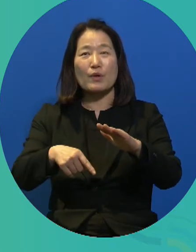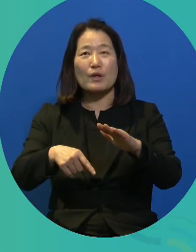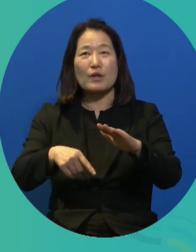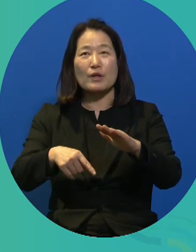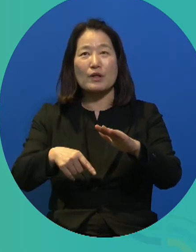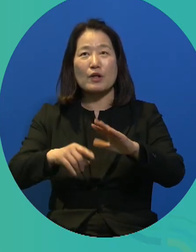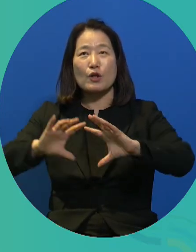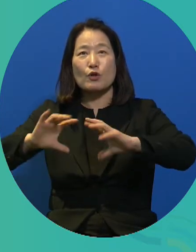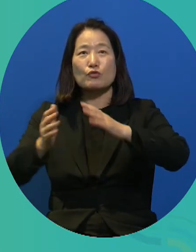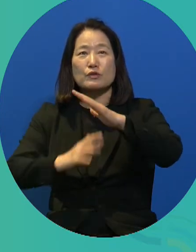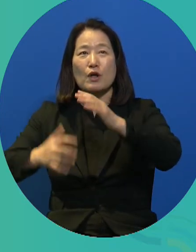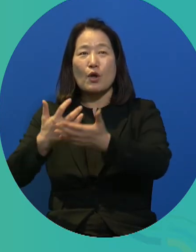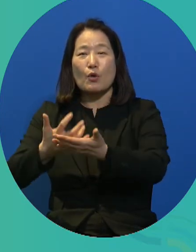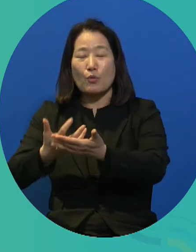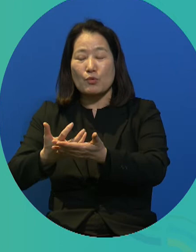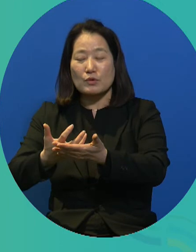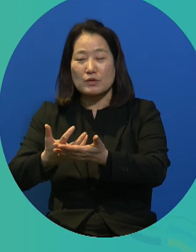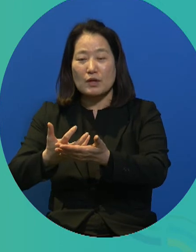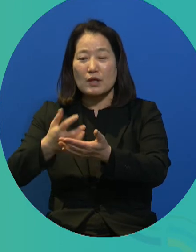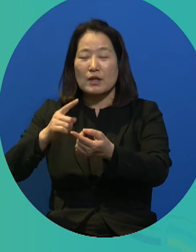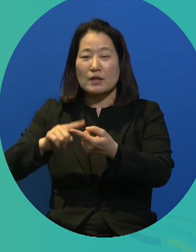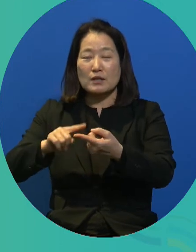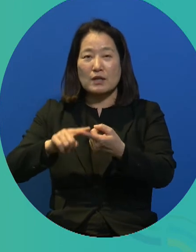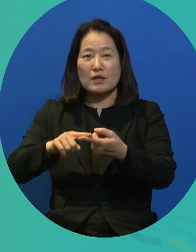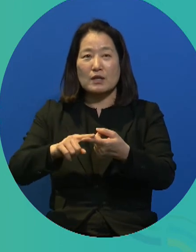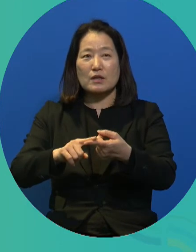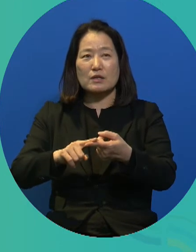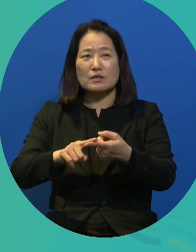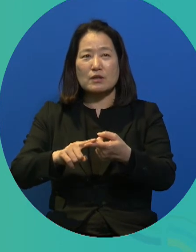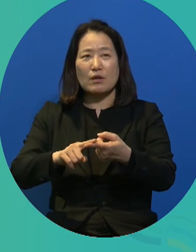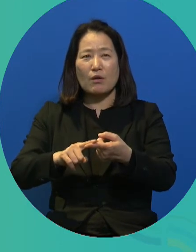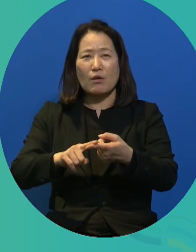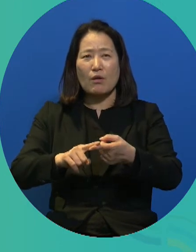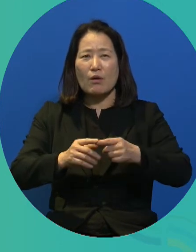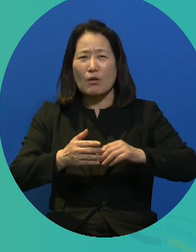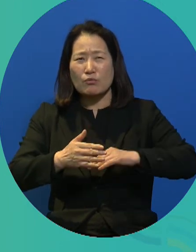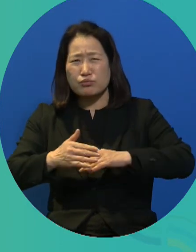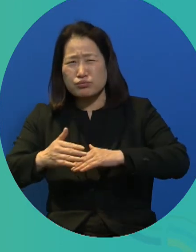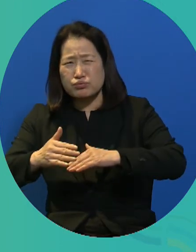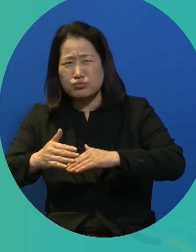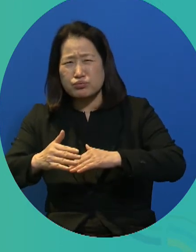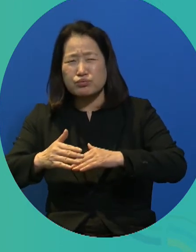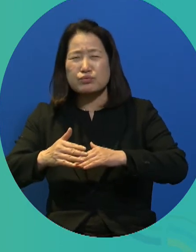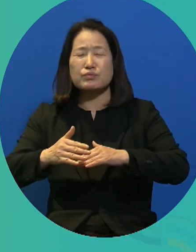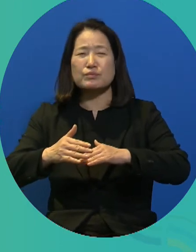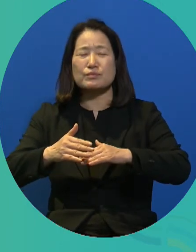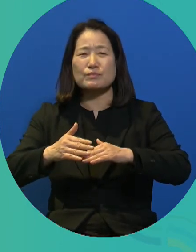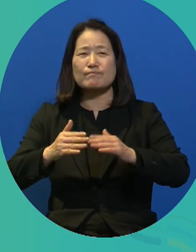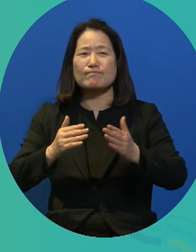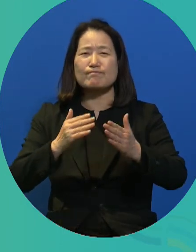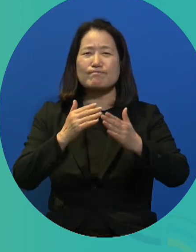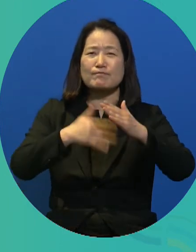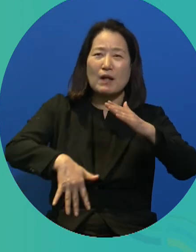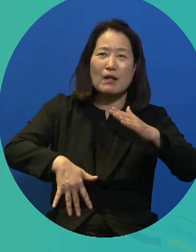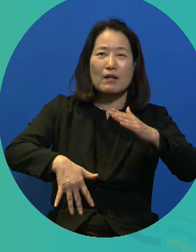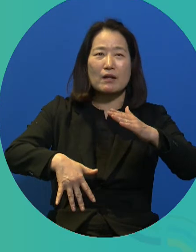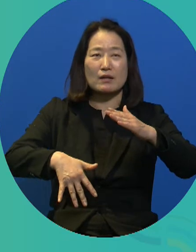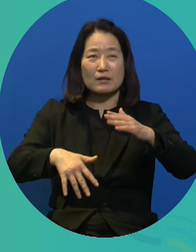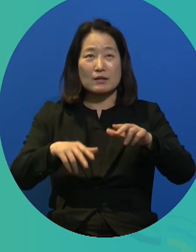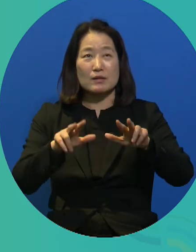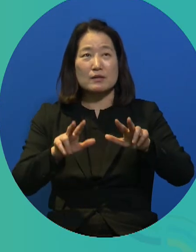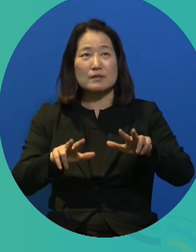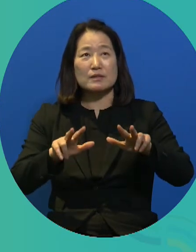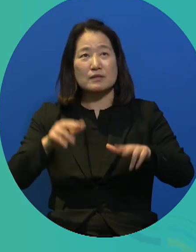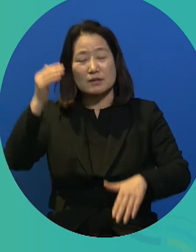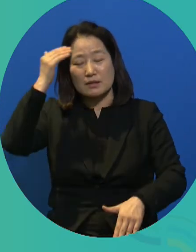촉구해 왔지만 사실 오랜 시간 되고 있지 않은 상황이었습니다. 현재 대한민국에서